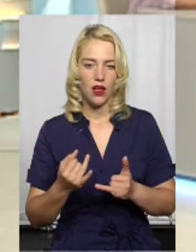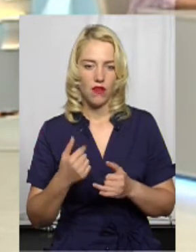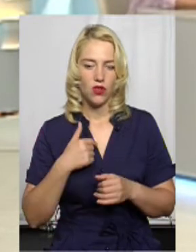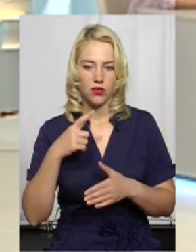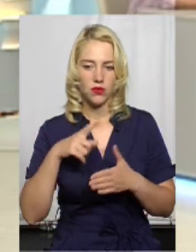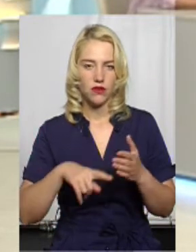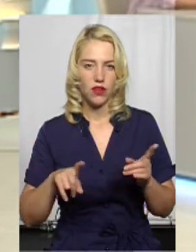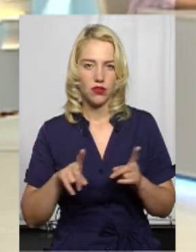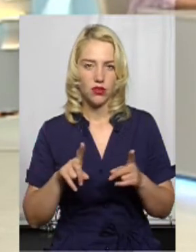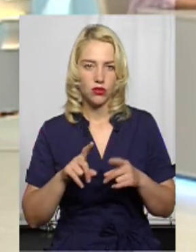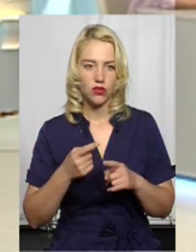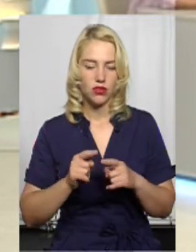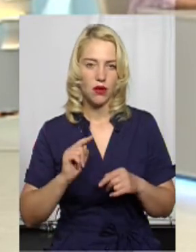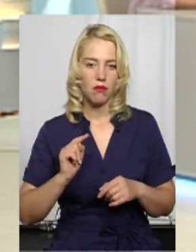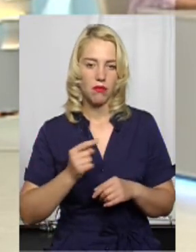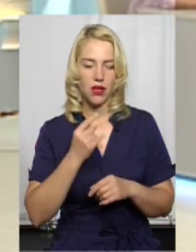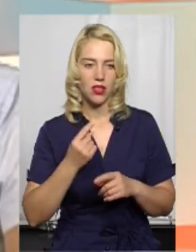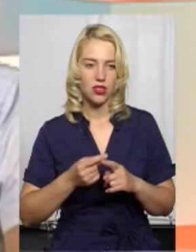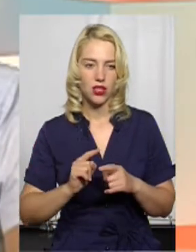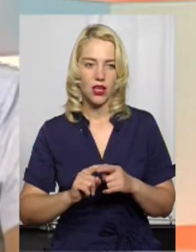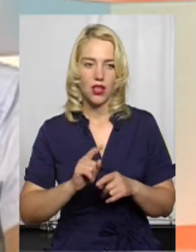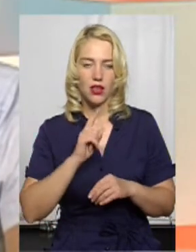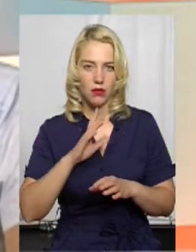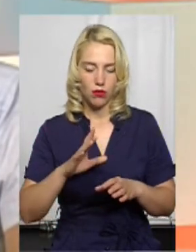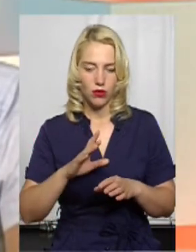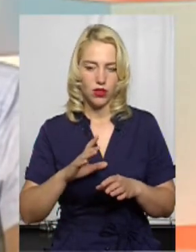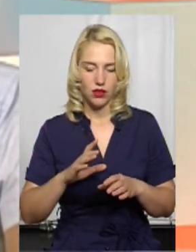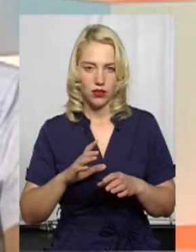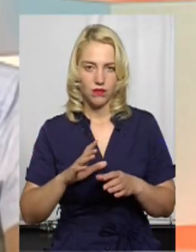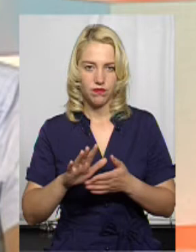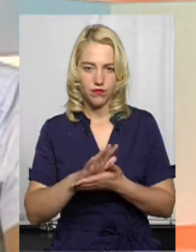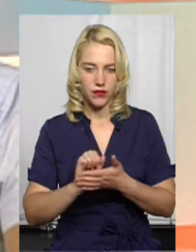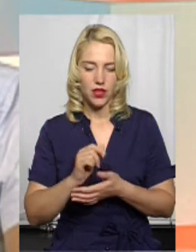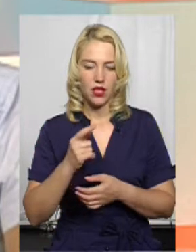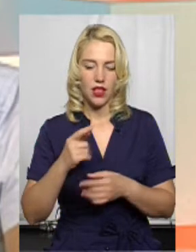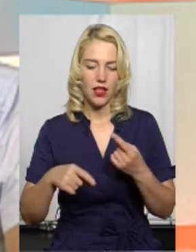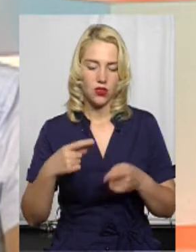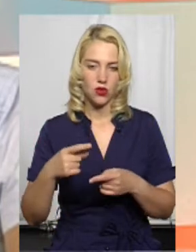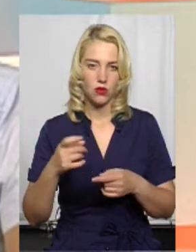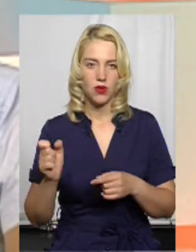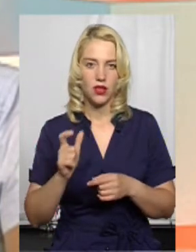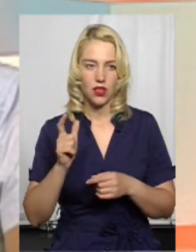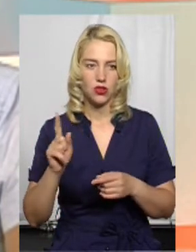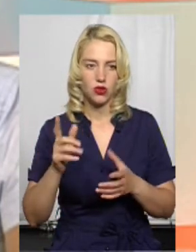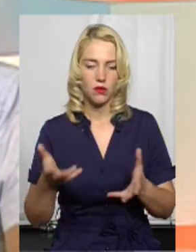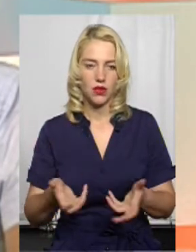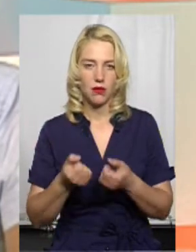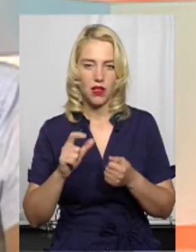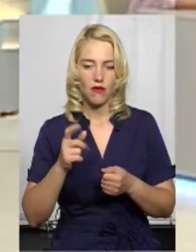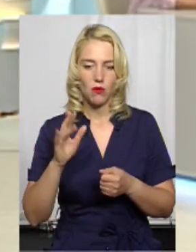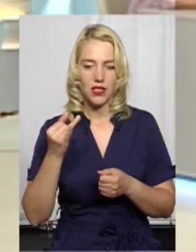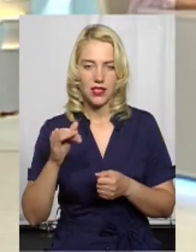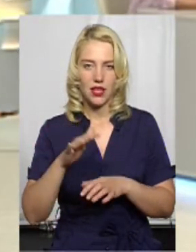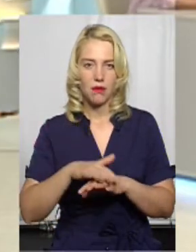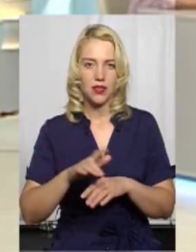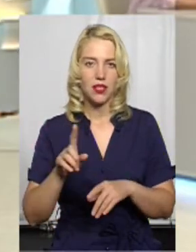що оцей перший млинець не буде журмом, і наступний цикл заходів, які ми можемо підтримувати від Європейського банку,